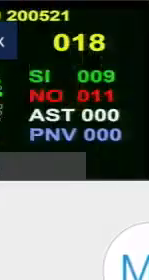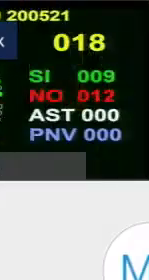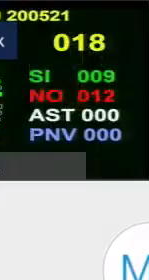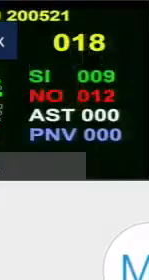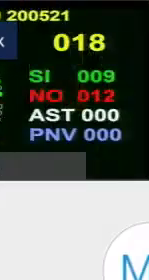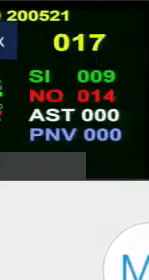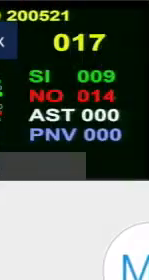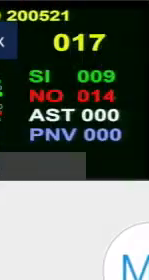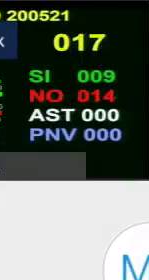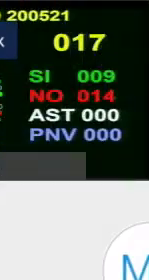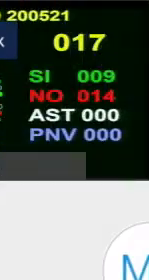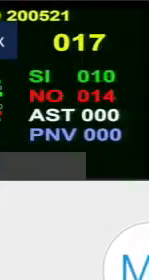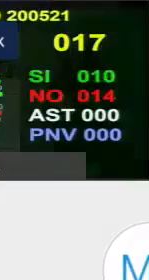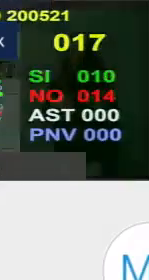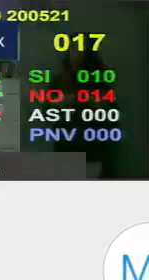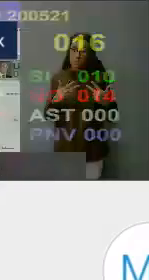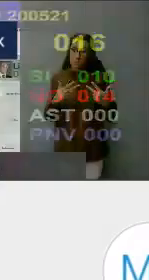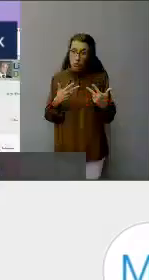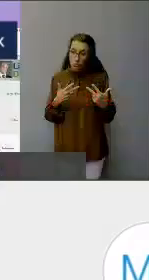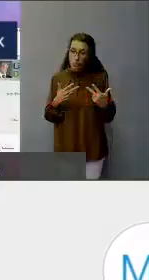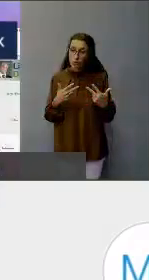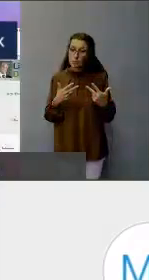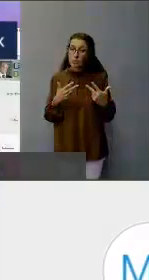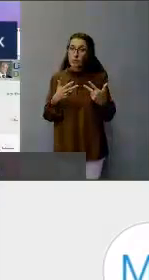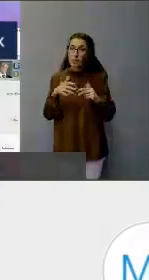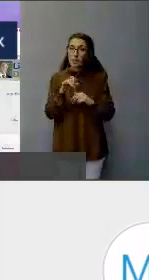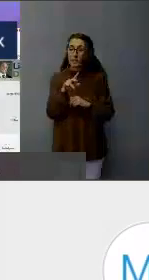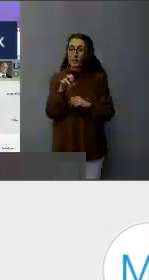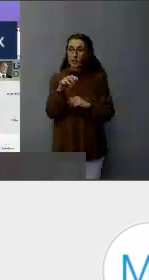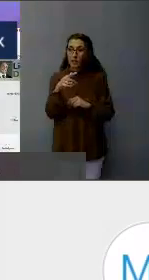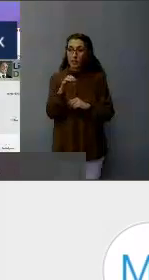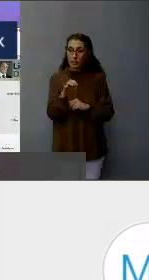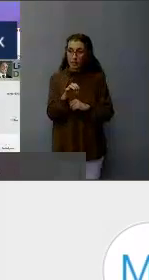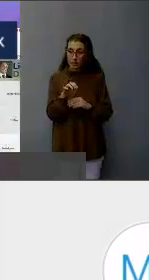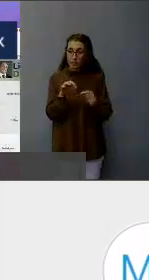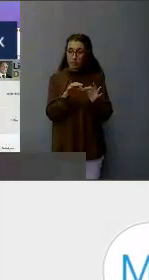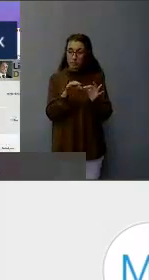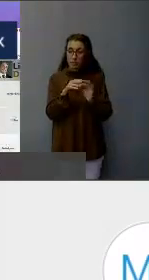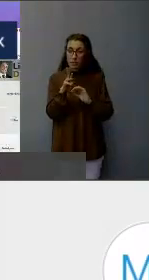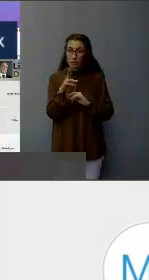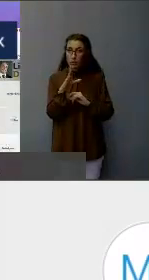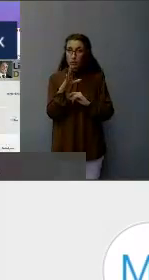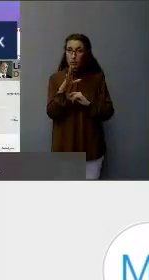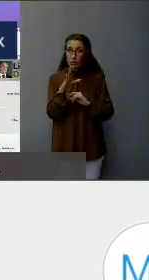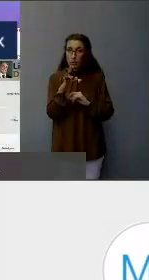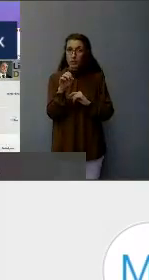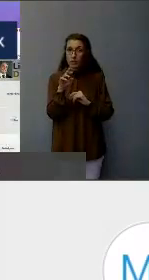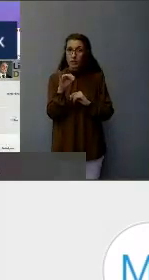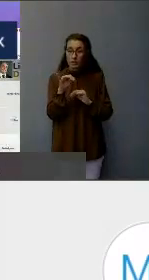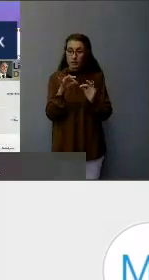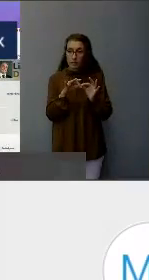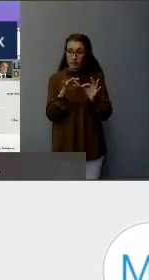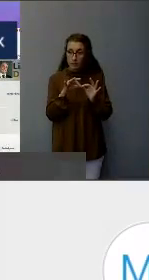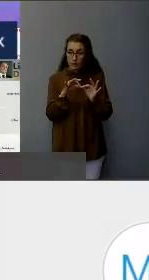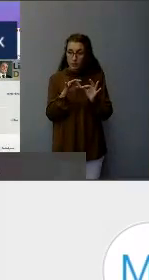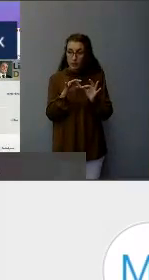da remoto su 216 confortevole consigliera bruccoleri favorevole